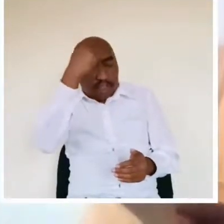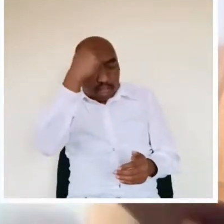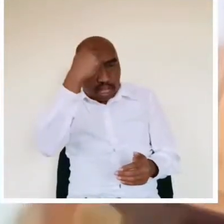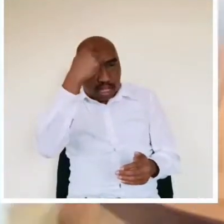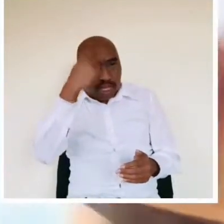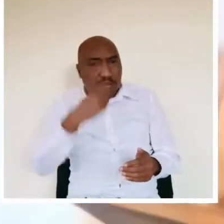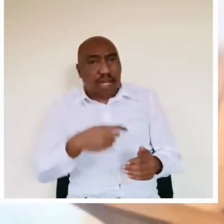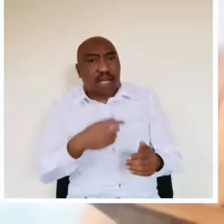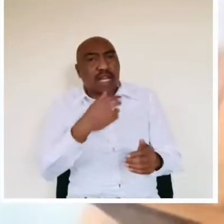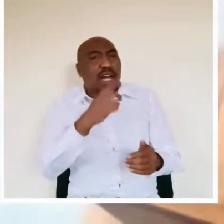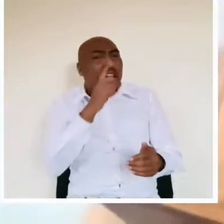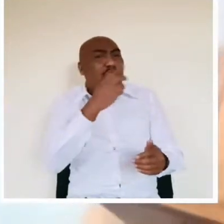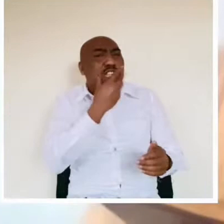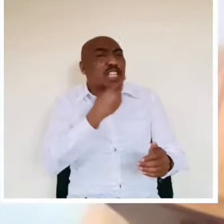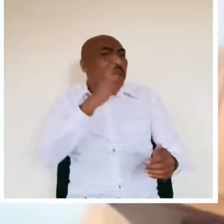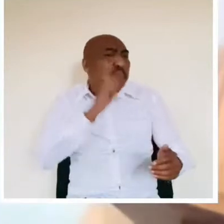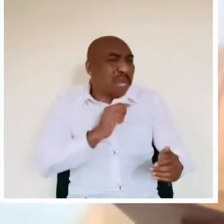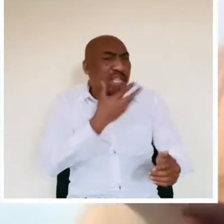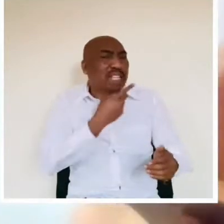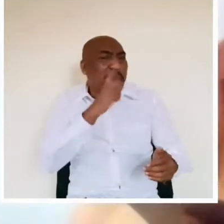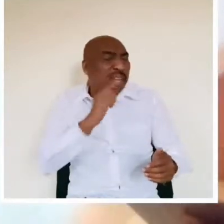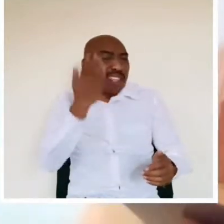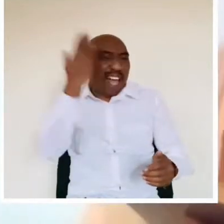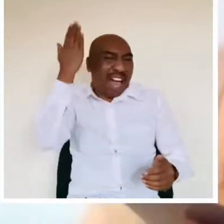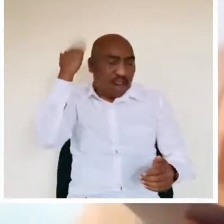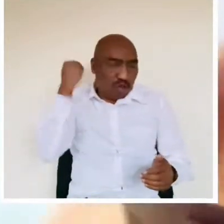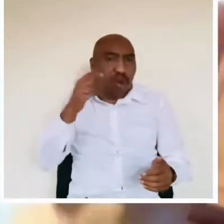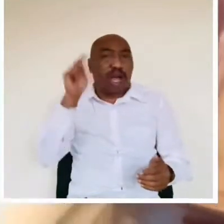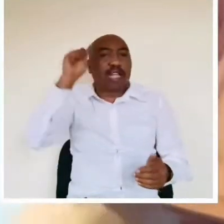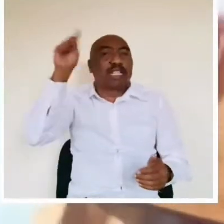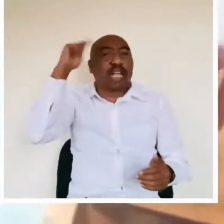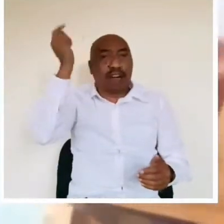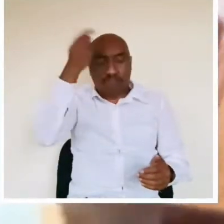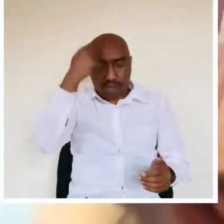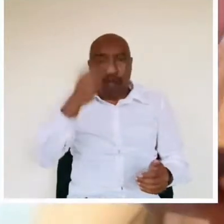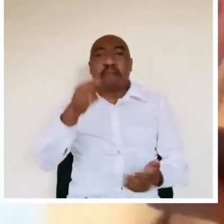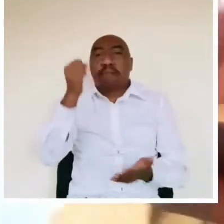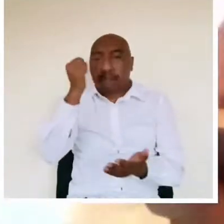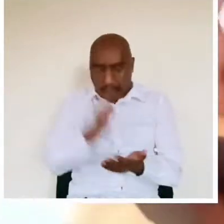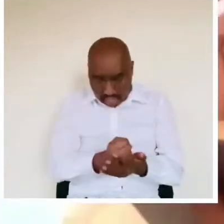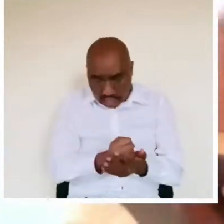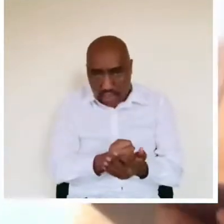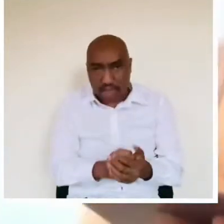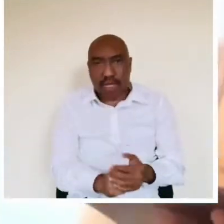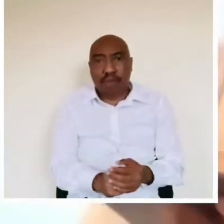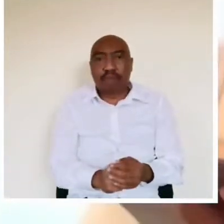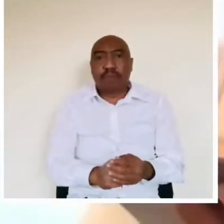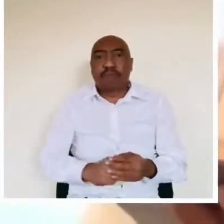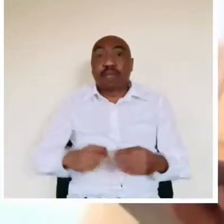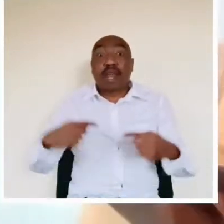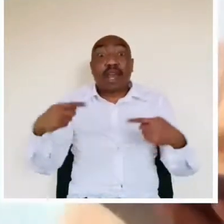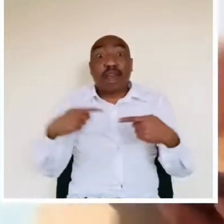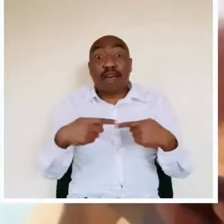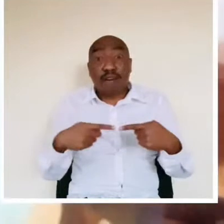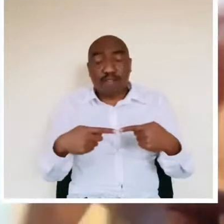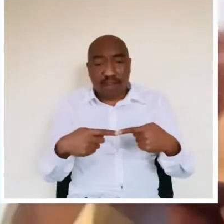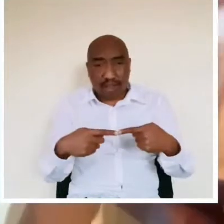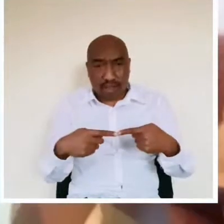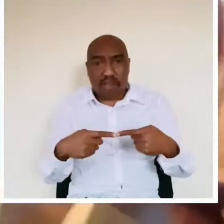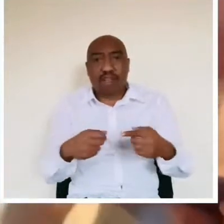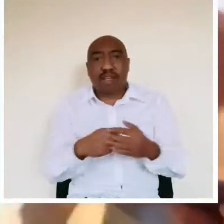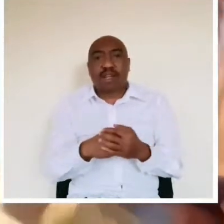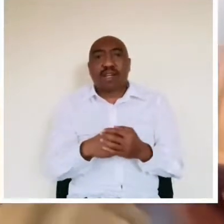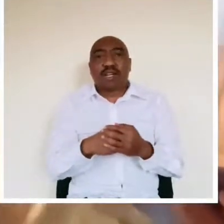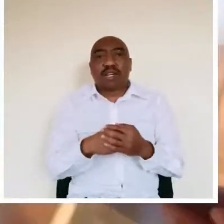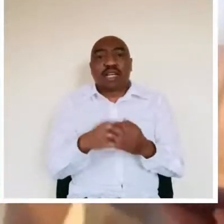David. Mais, ce qu'ils ignoraient que Jésus est également fils de Dieu. Celui qui leur parlait